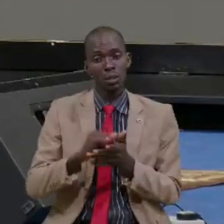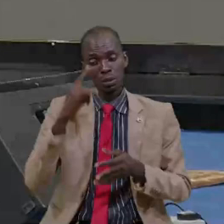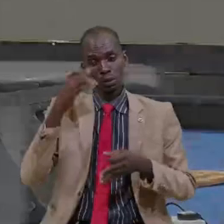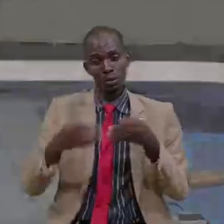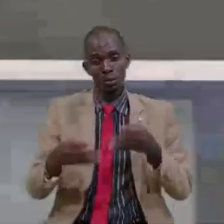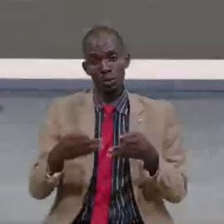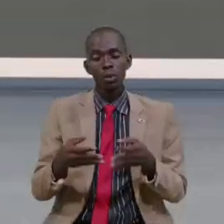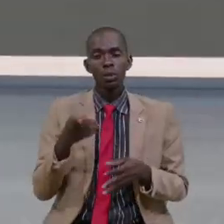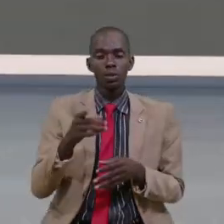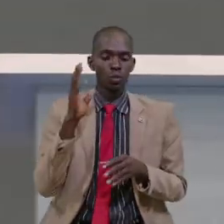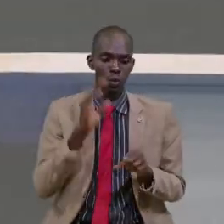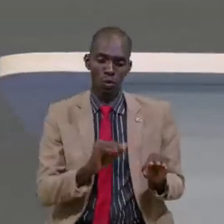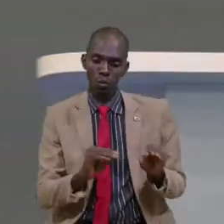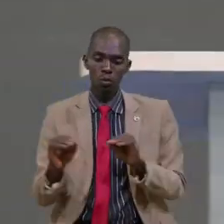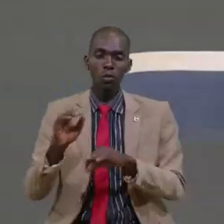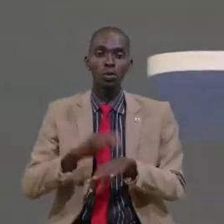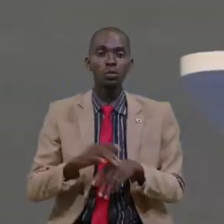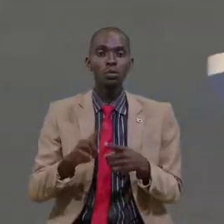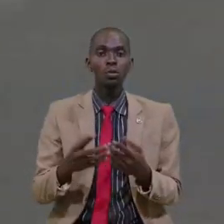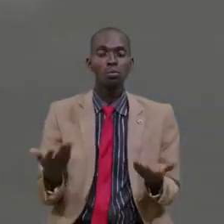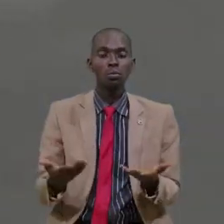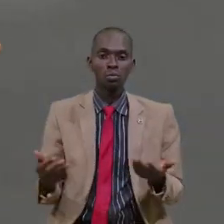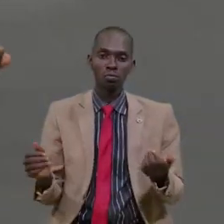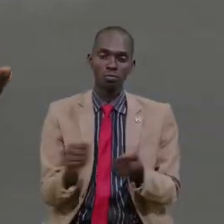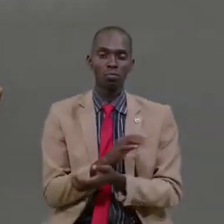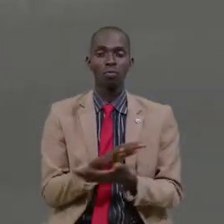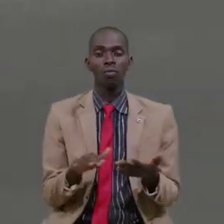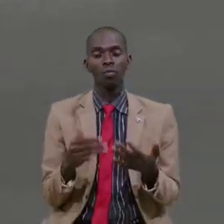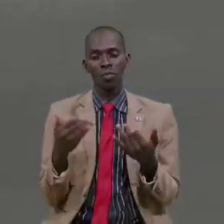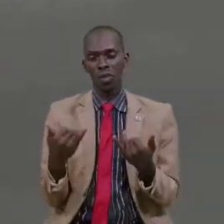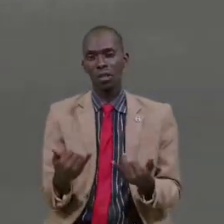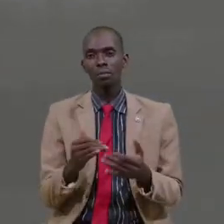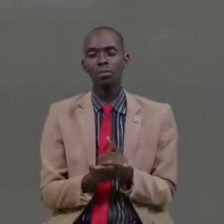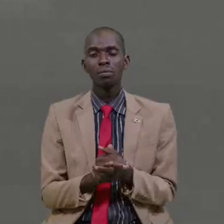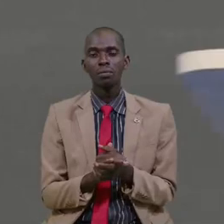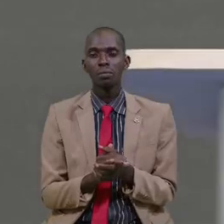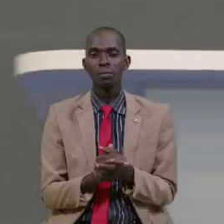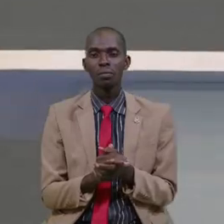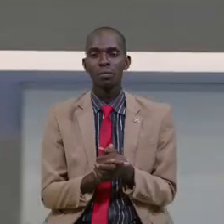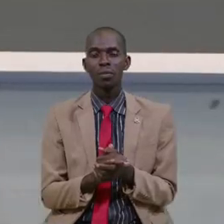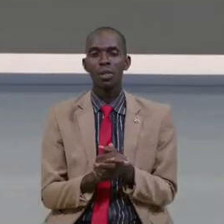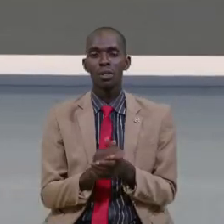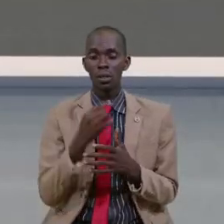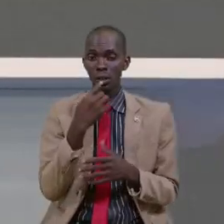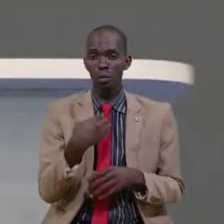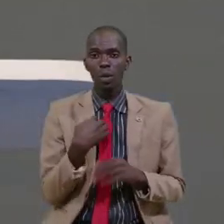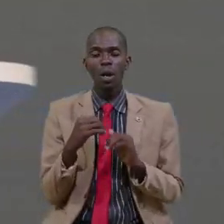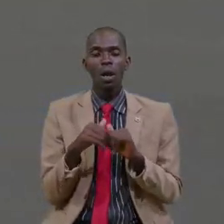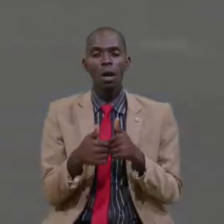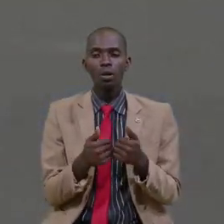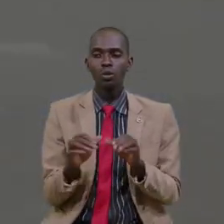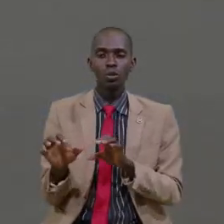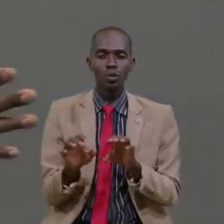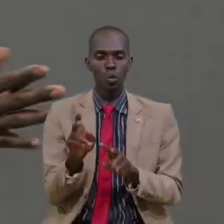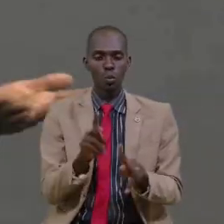finalement, de la condamnation, vous passerez à la damnation. Maintenant, dites-moi,